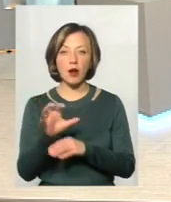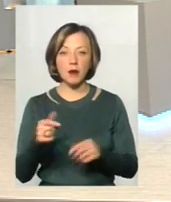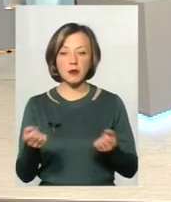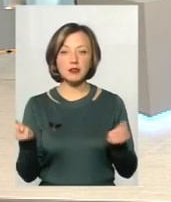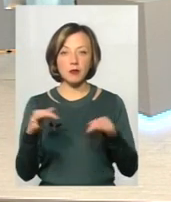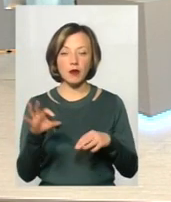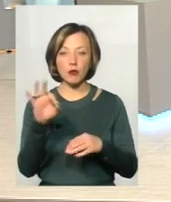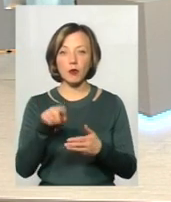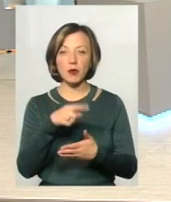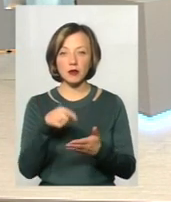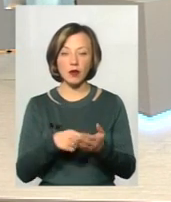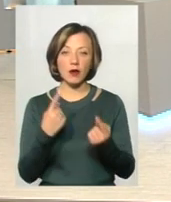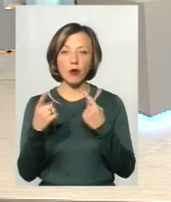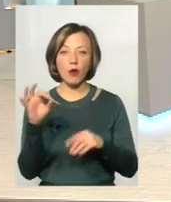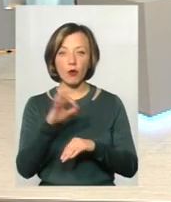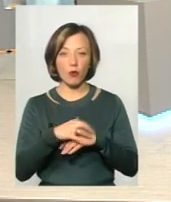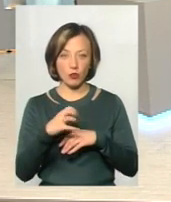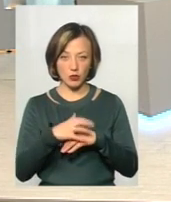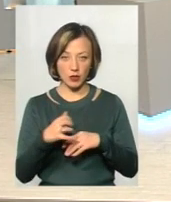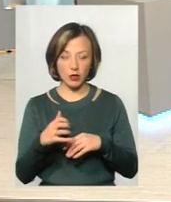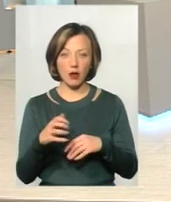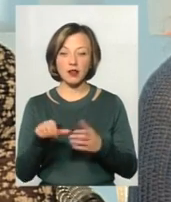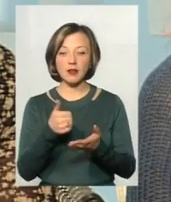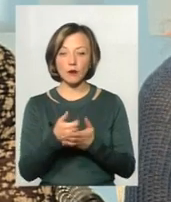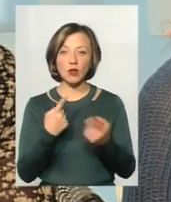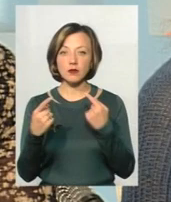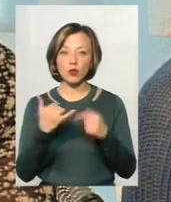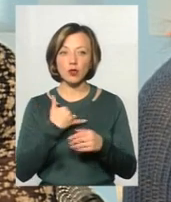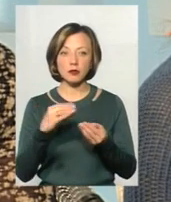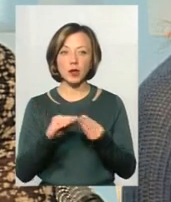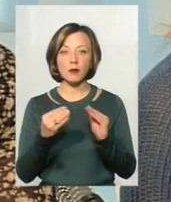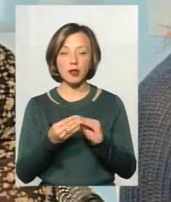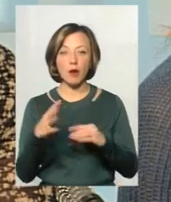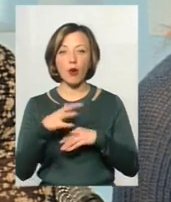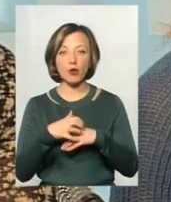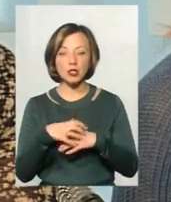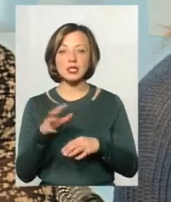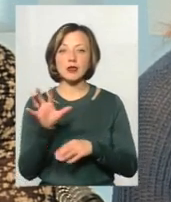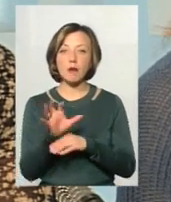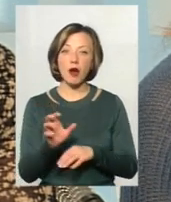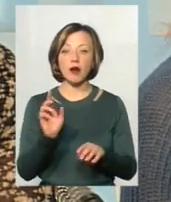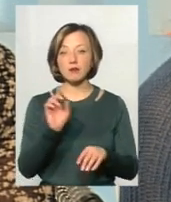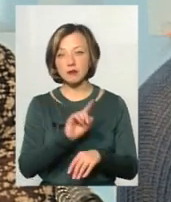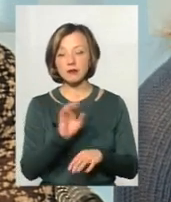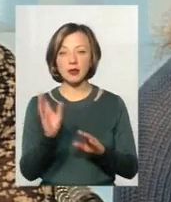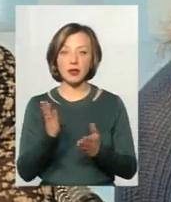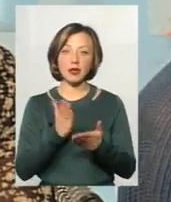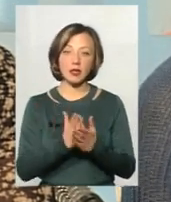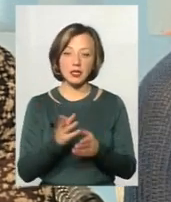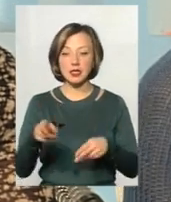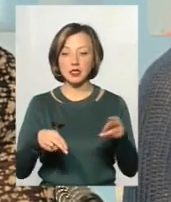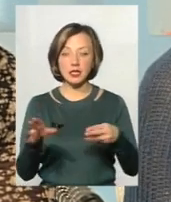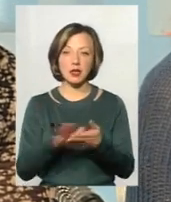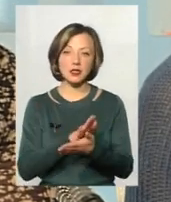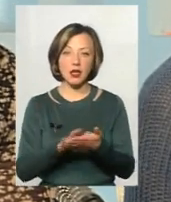собрались по разговор о кошках. То есть основной разговор у нас проблема кошек, потому что собак кое-как есть какой-то там